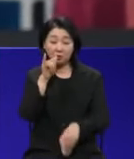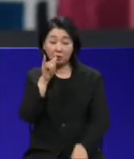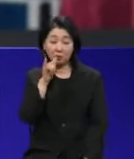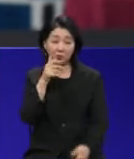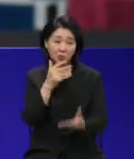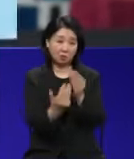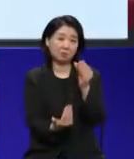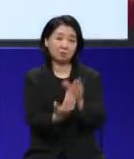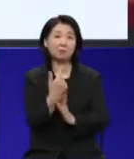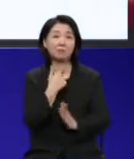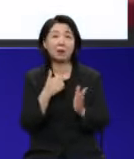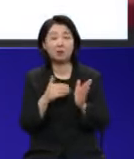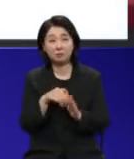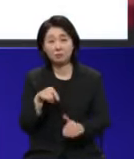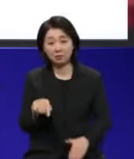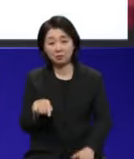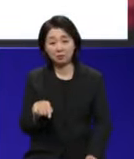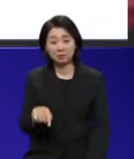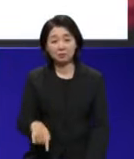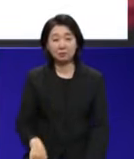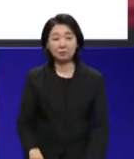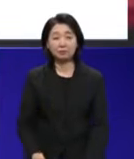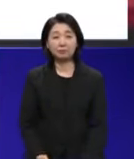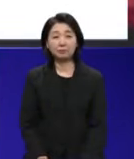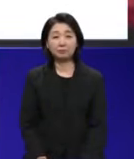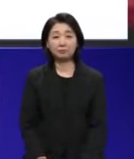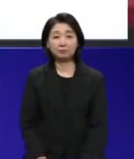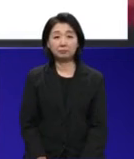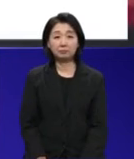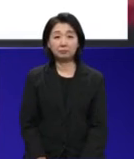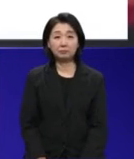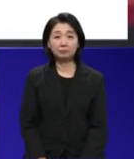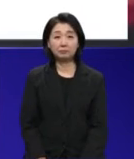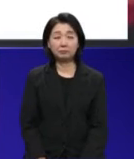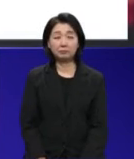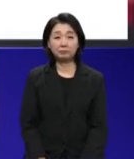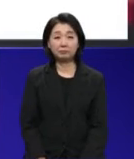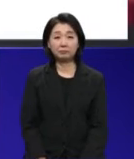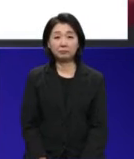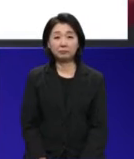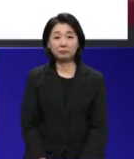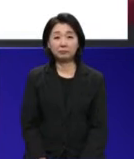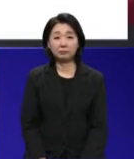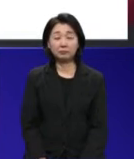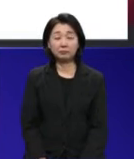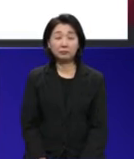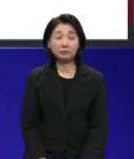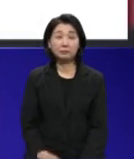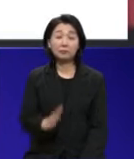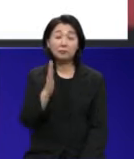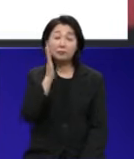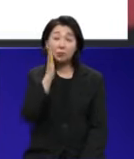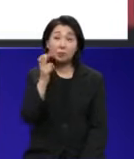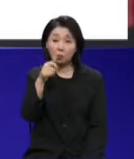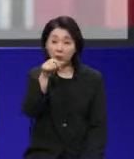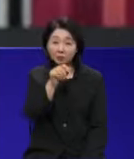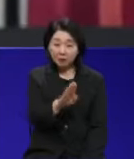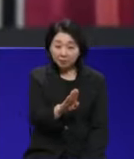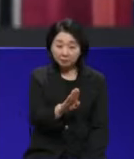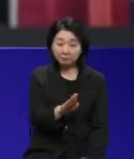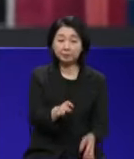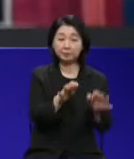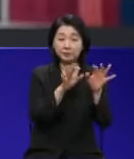참사가 일어났던 곳이기도 하고지 지지난해이긴 합니다만 그쪽이 그렇고 도봉 갑에 이제 김재서 후보하고 안기